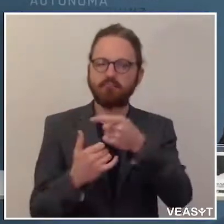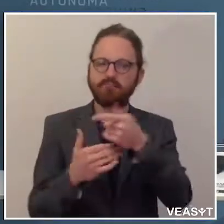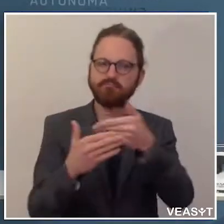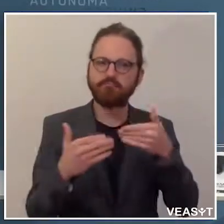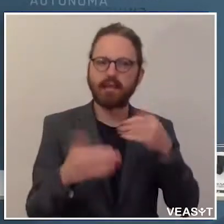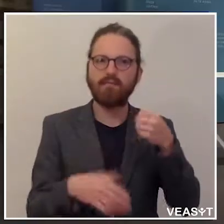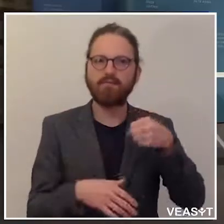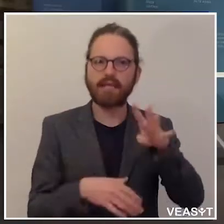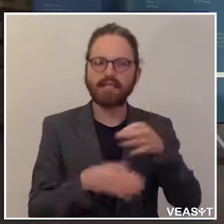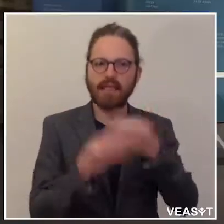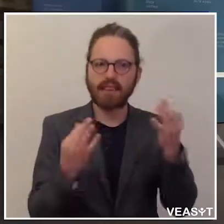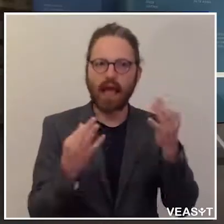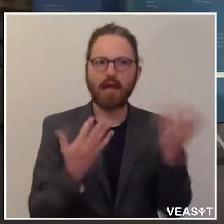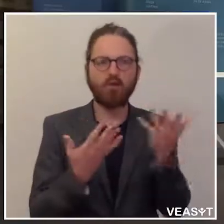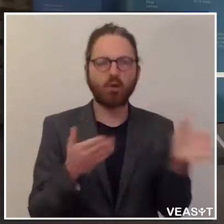tardi